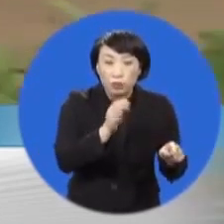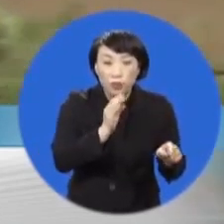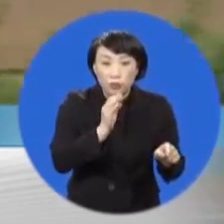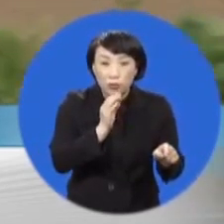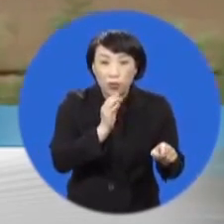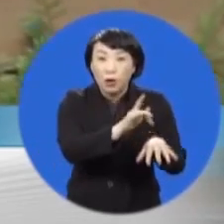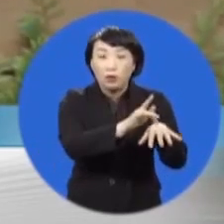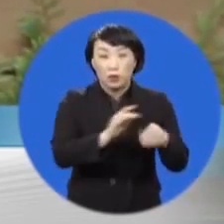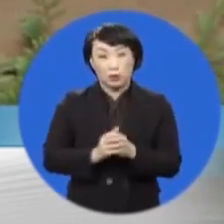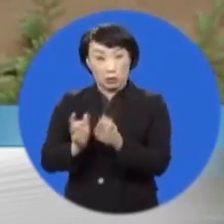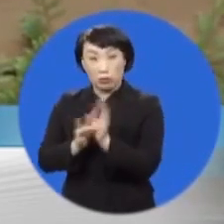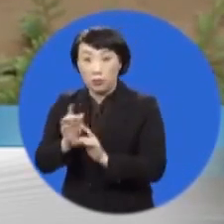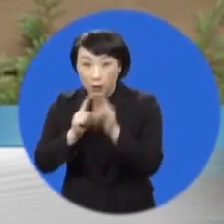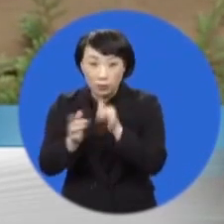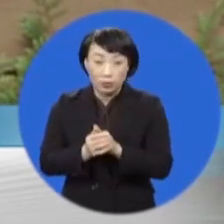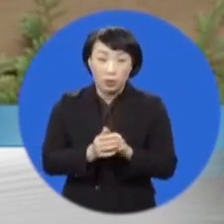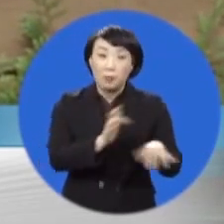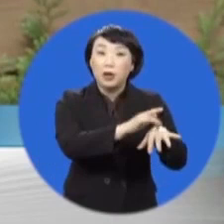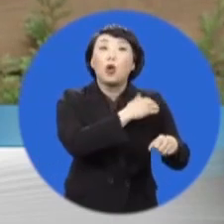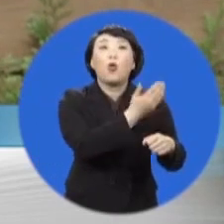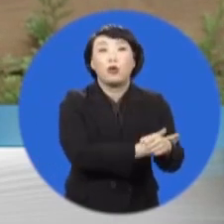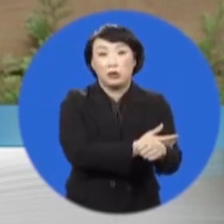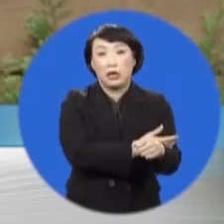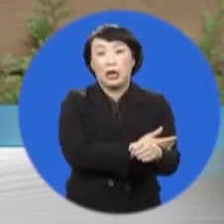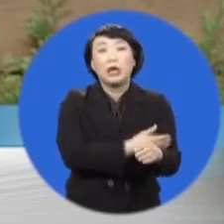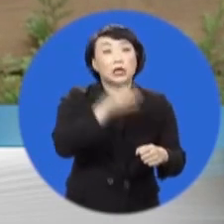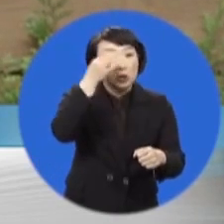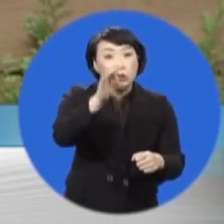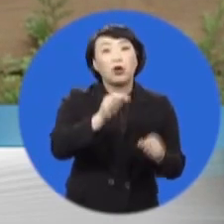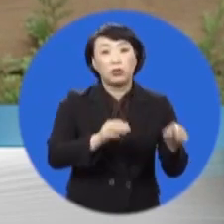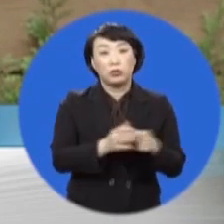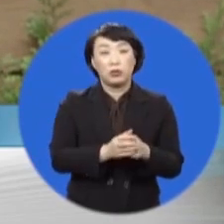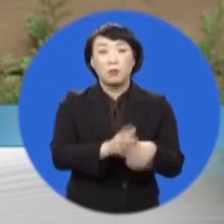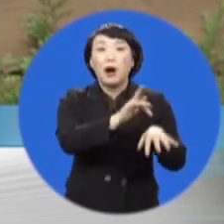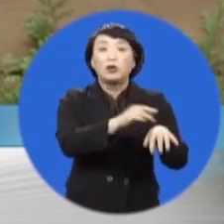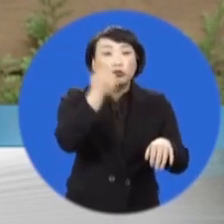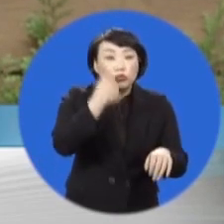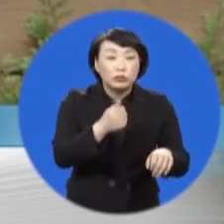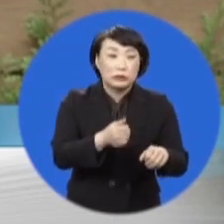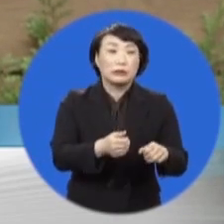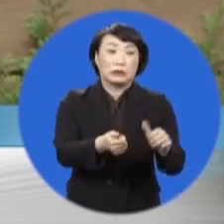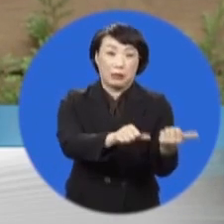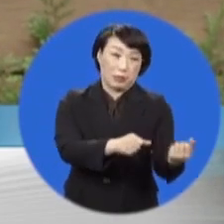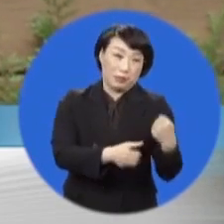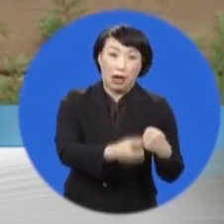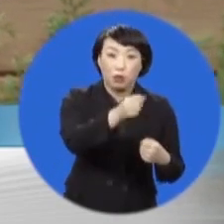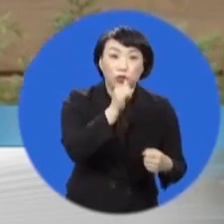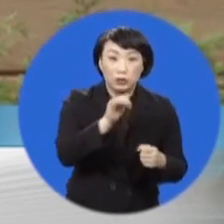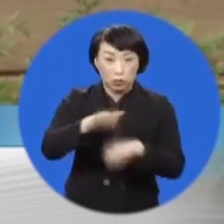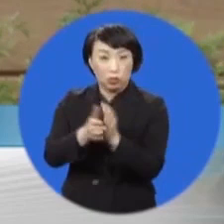자가 그 중에 주님도 마귀의 권세를 인정할 때 그러면 사망의 세력을 가졌다고